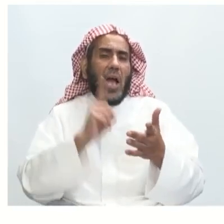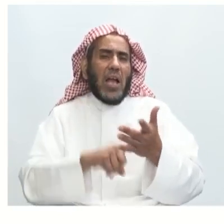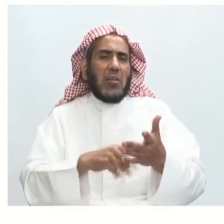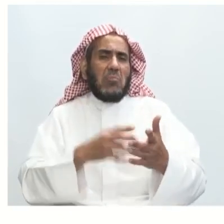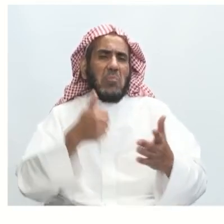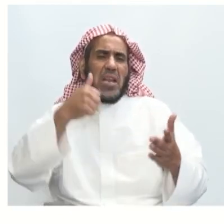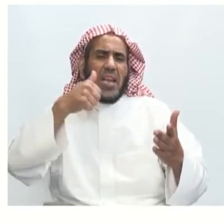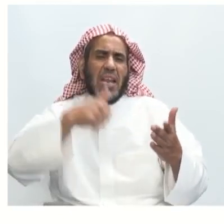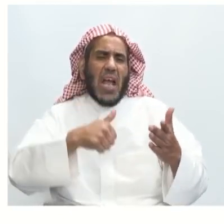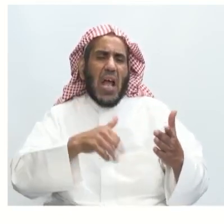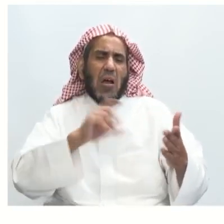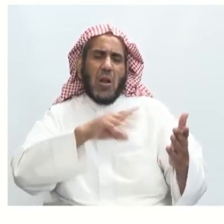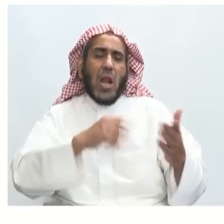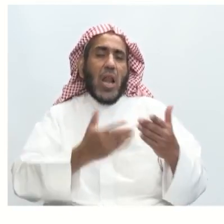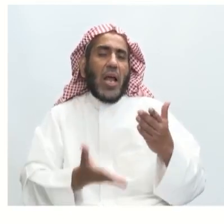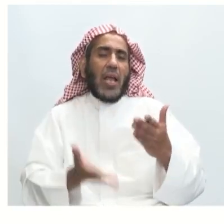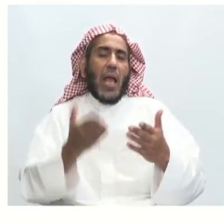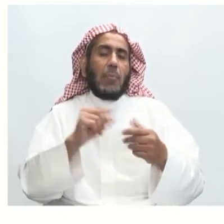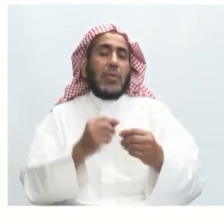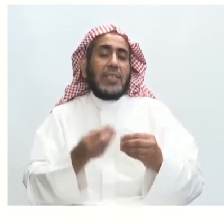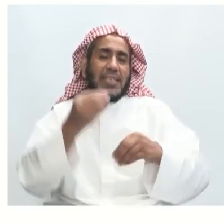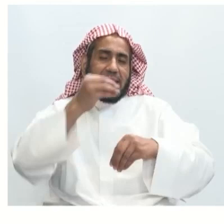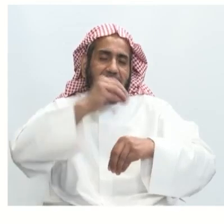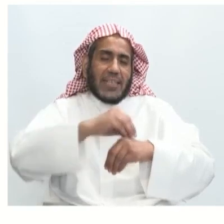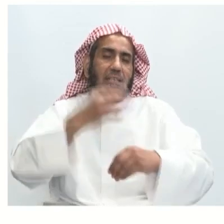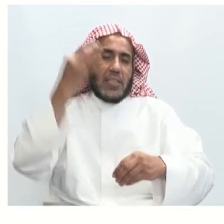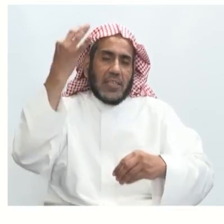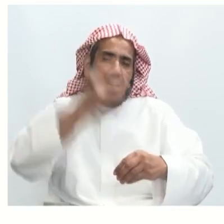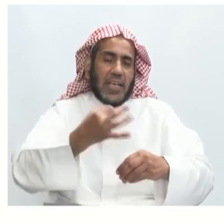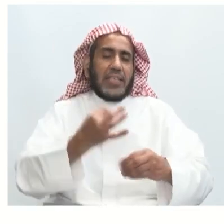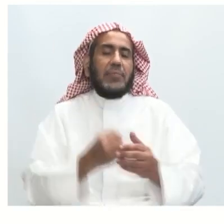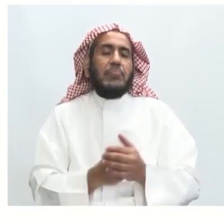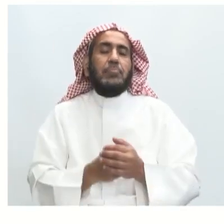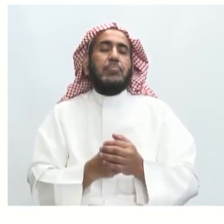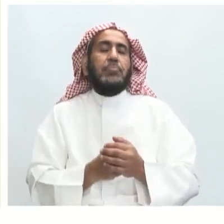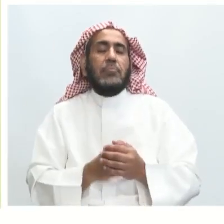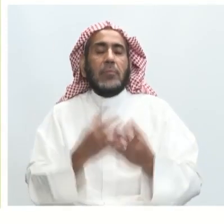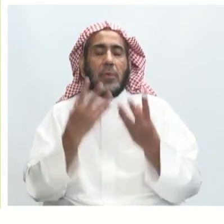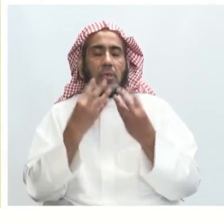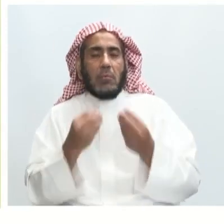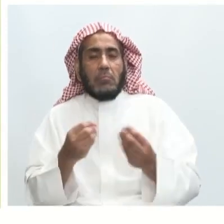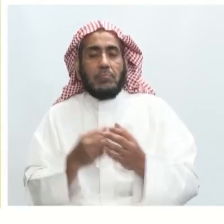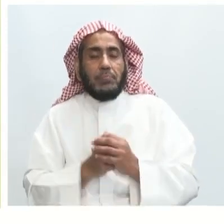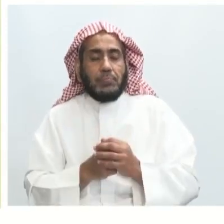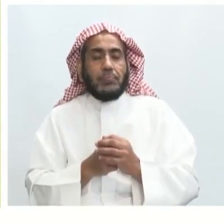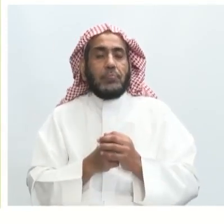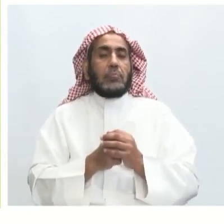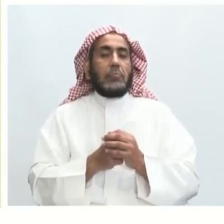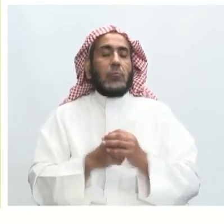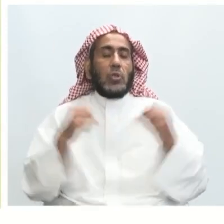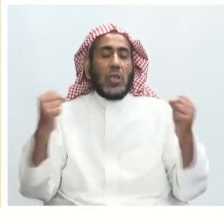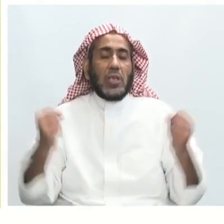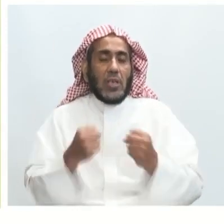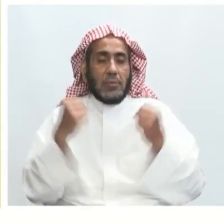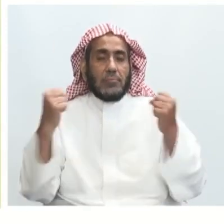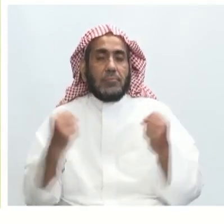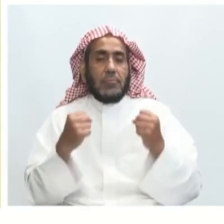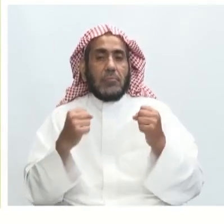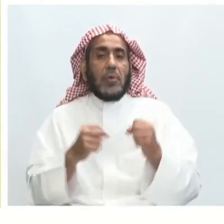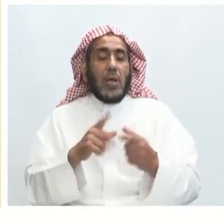انكاري منكر لقيام فهون زياده تاكيد هنا زياده تاكيد جميل هنا نشاط